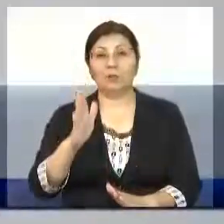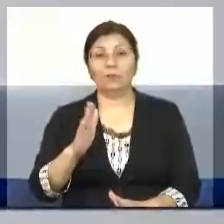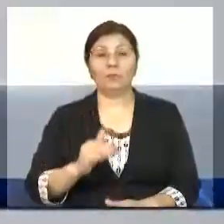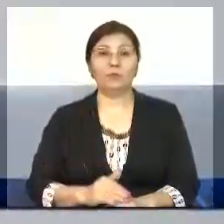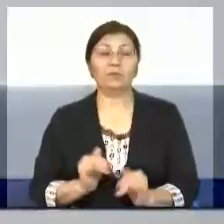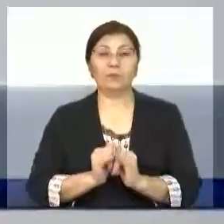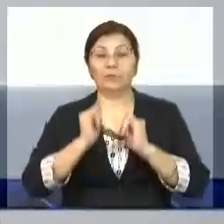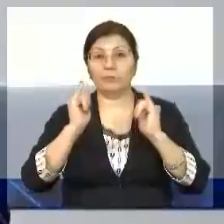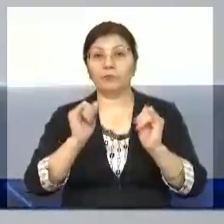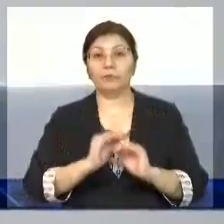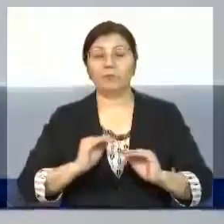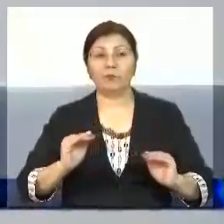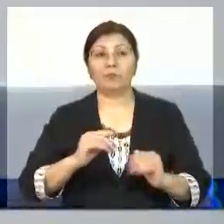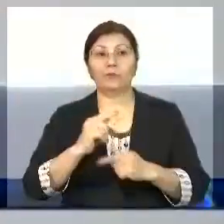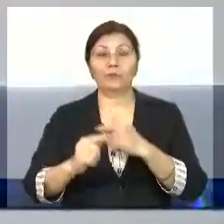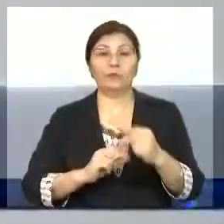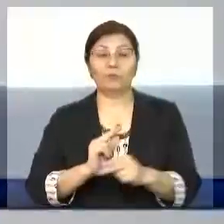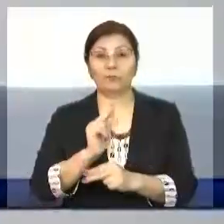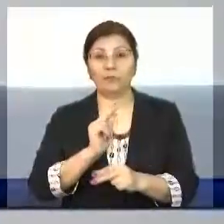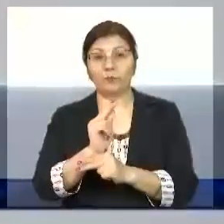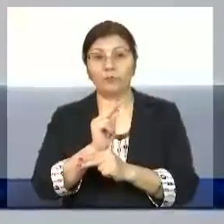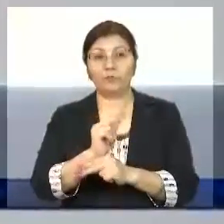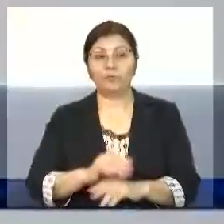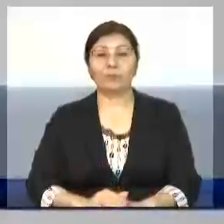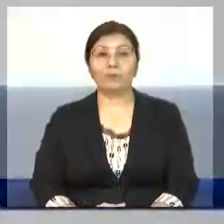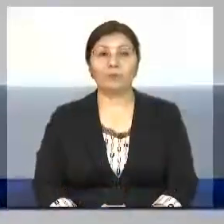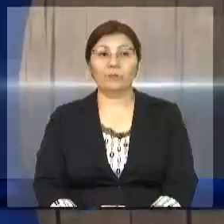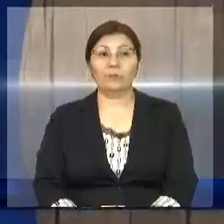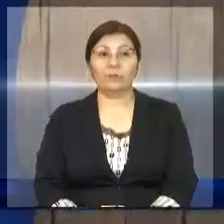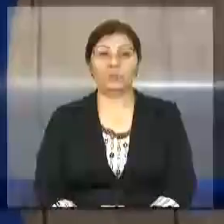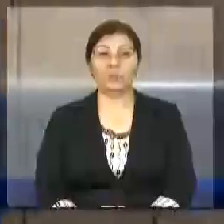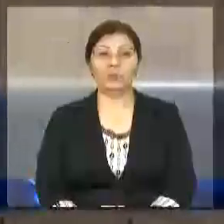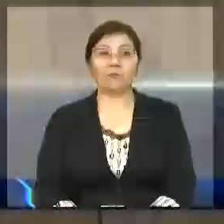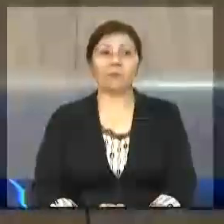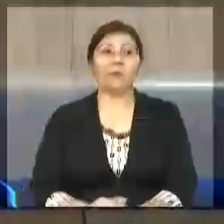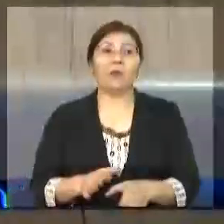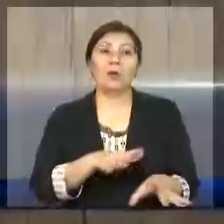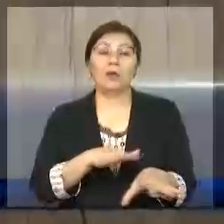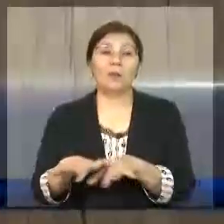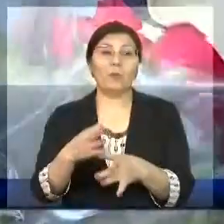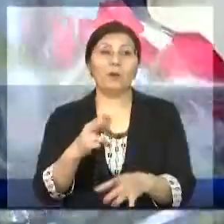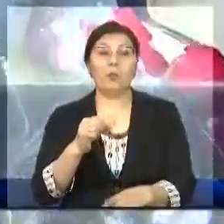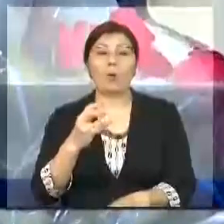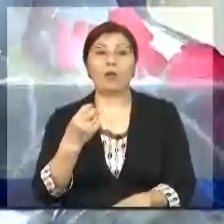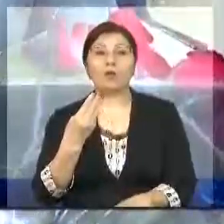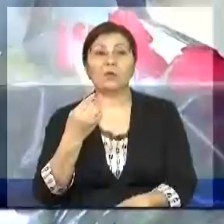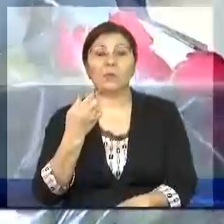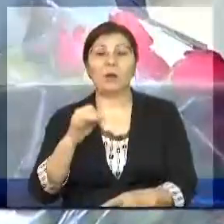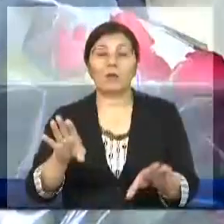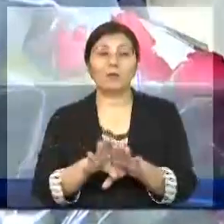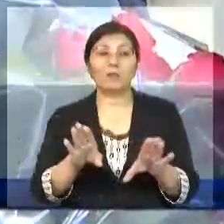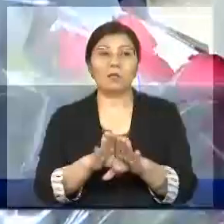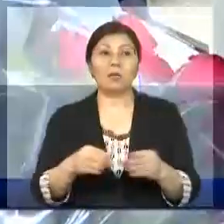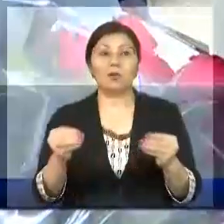өзінің кейінгі ұрпаққа білім дәрежесін жақсы сусындатып бере алады. Салтанатты шарада Қуанышбай Қонтайсынды аға буын